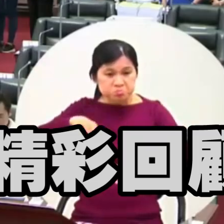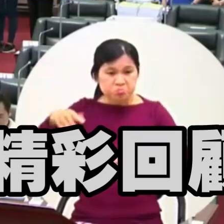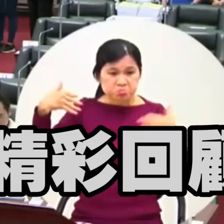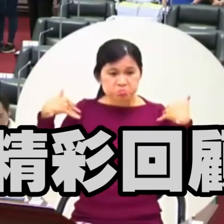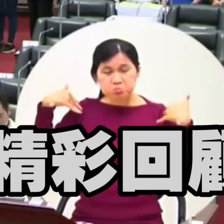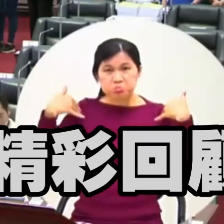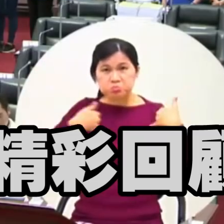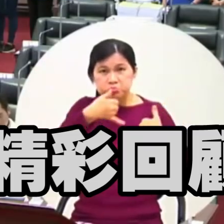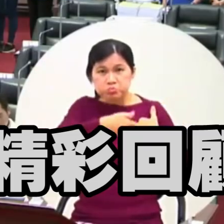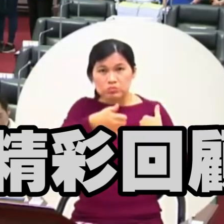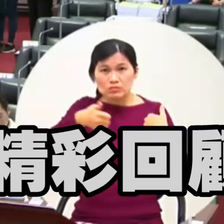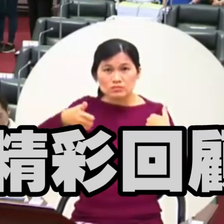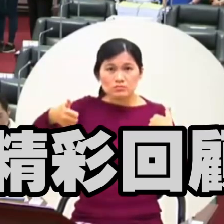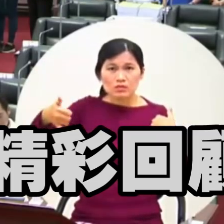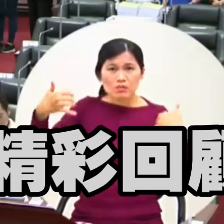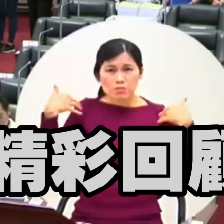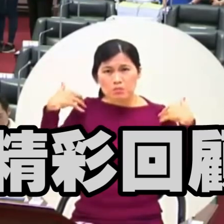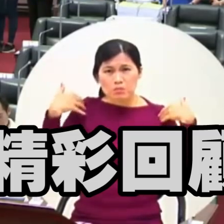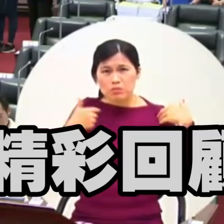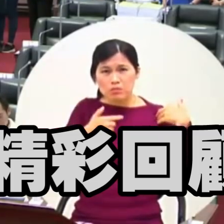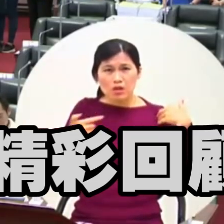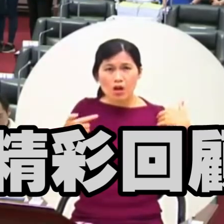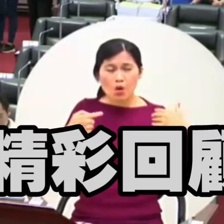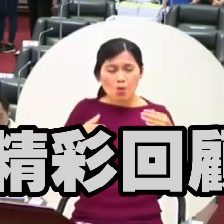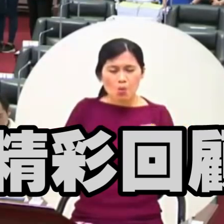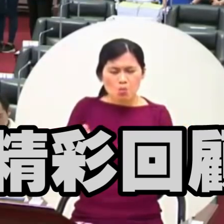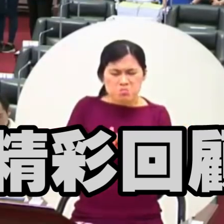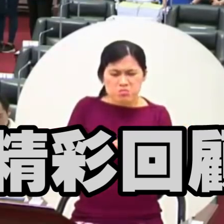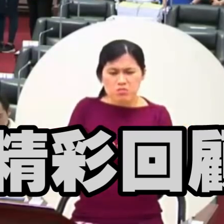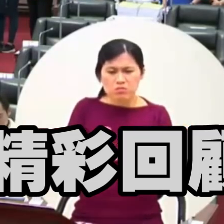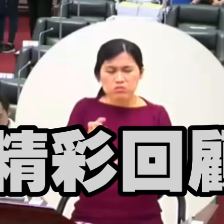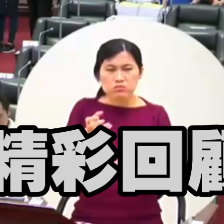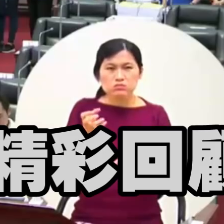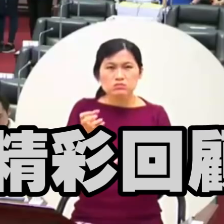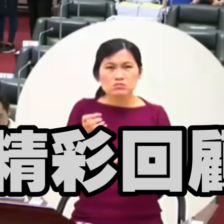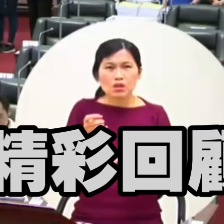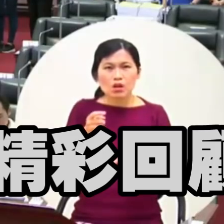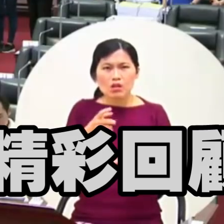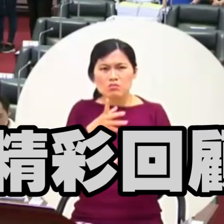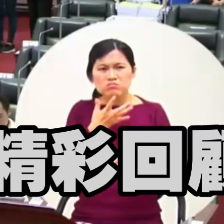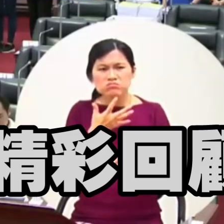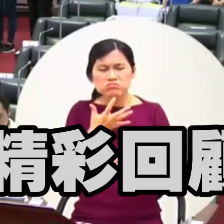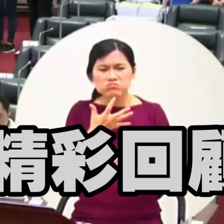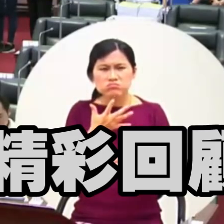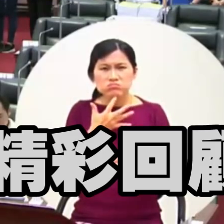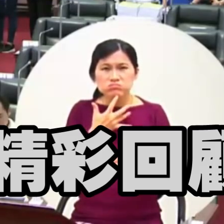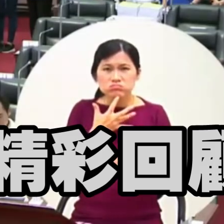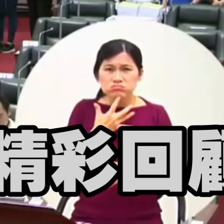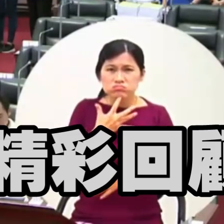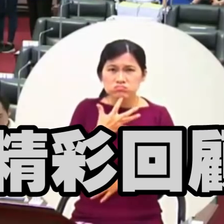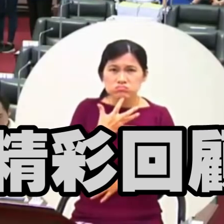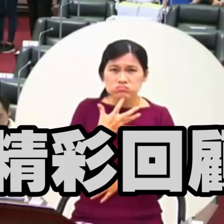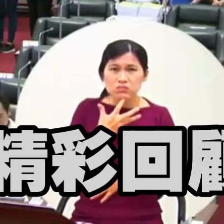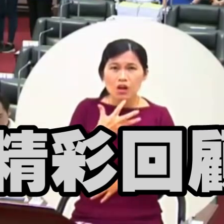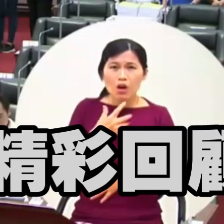我走啊，我家会生惊。我坐伫车顶讲奇怪，啊，咱即马这个城市卡变安尼。